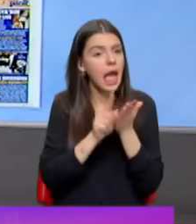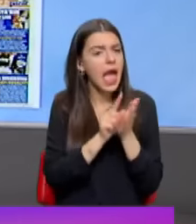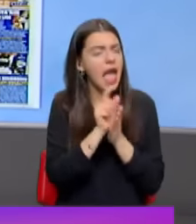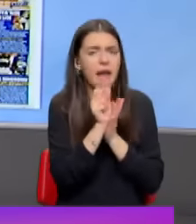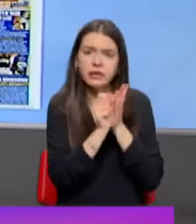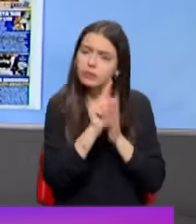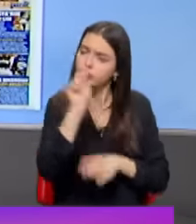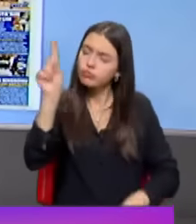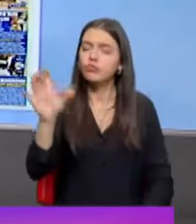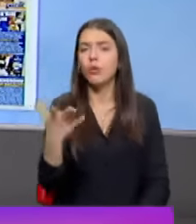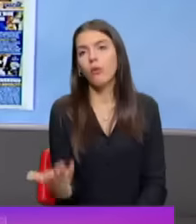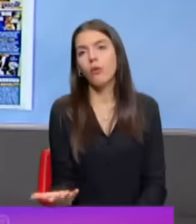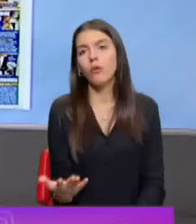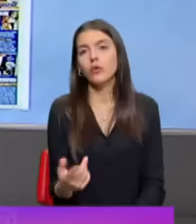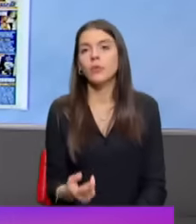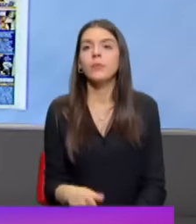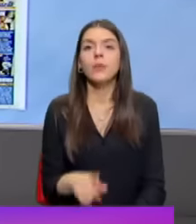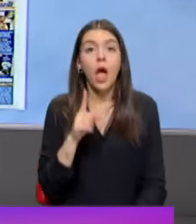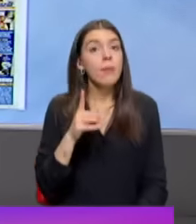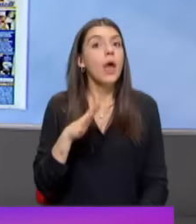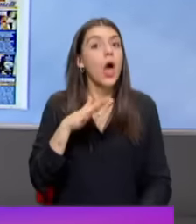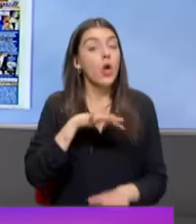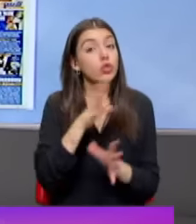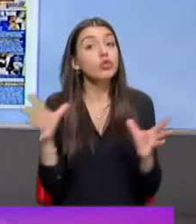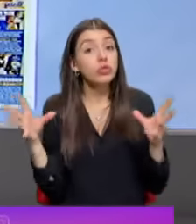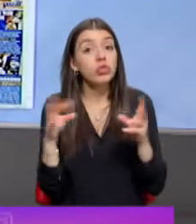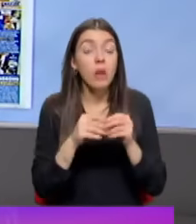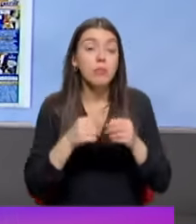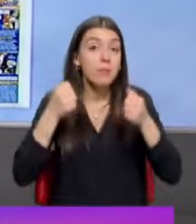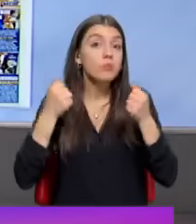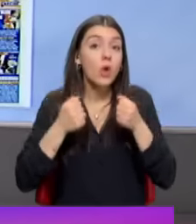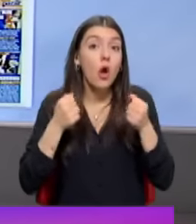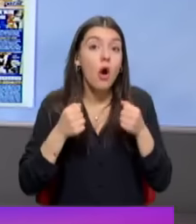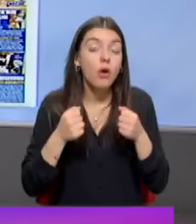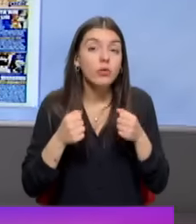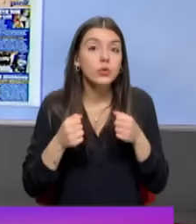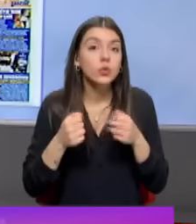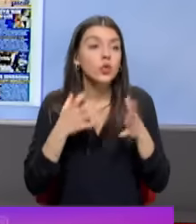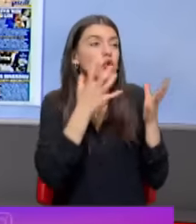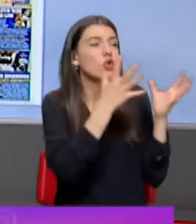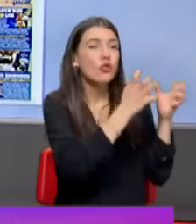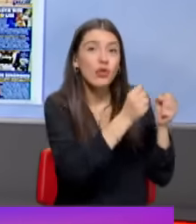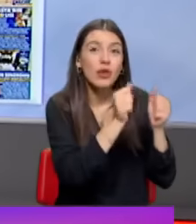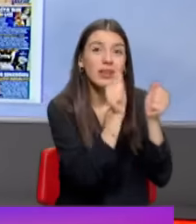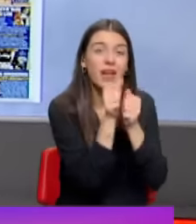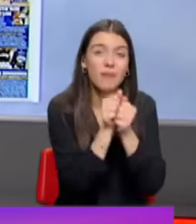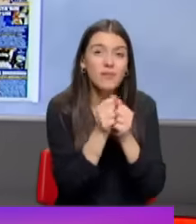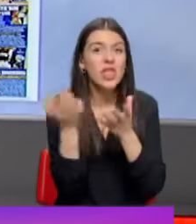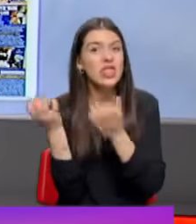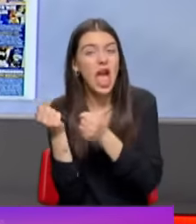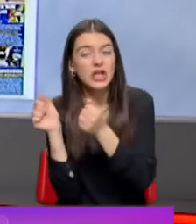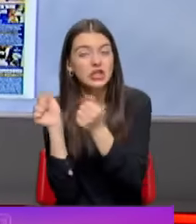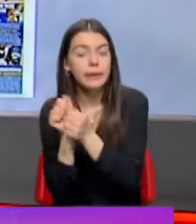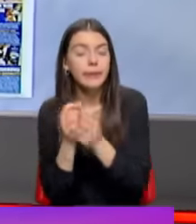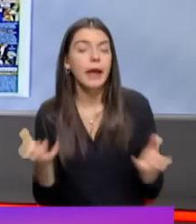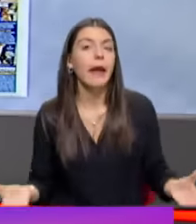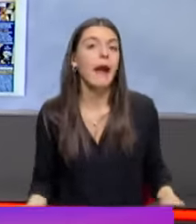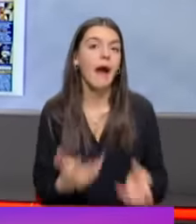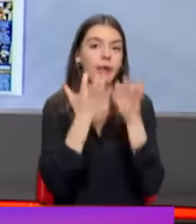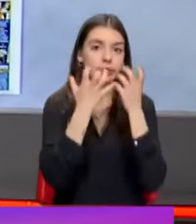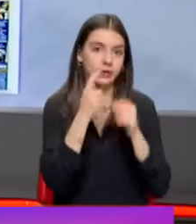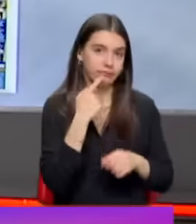sorun. Ama toplu halde bir boykot acaba kurunun yanında yaşın dayanmasına sebep olur mu? Bunu